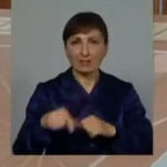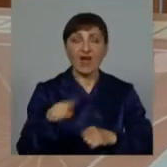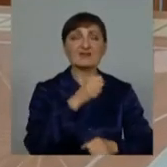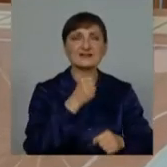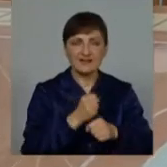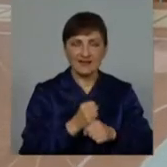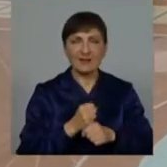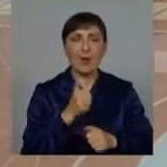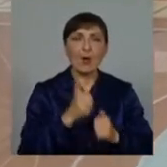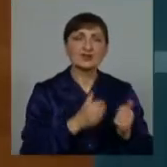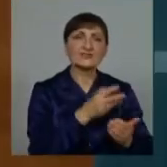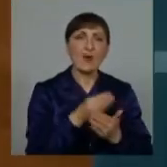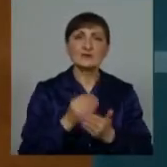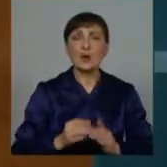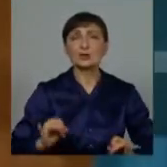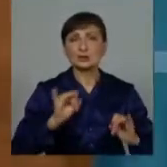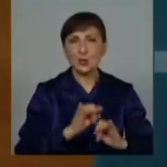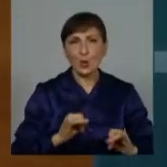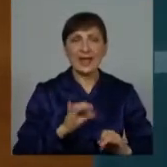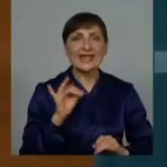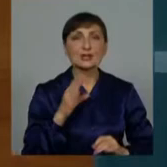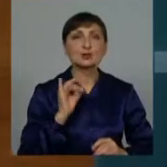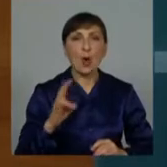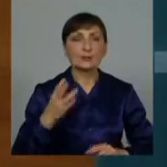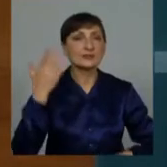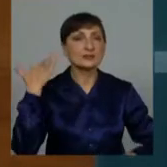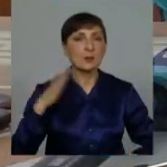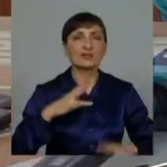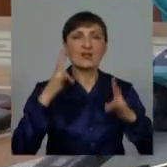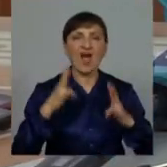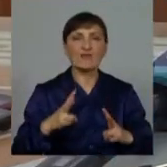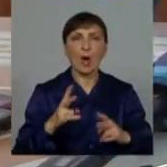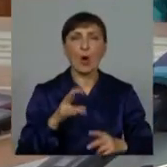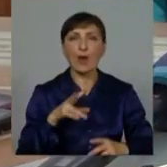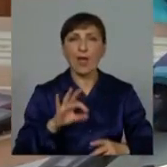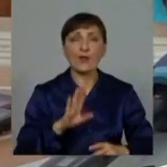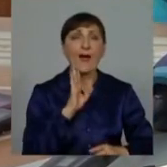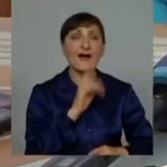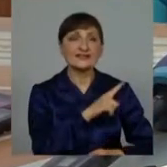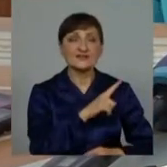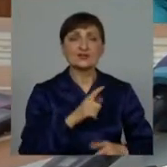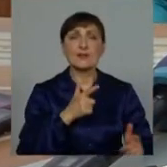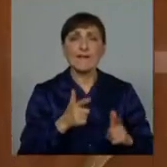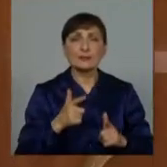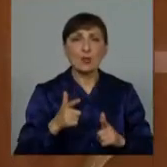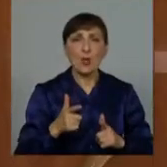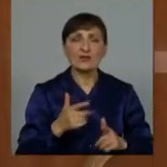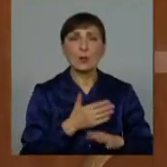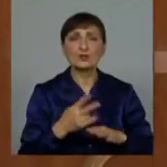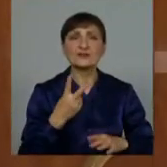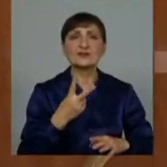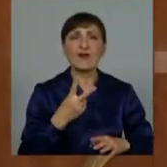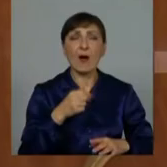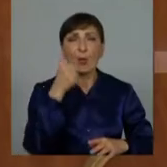за спиной своя история. Игорь Сон получил на предыдущих соревнованиях травму колена. Зульфия Чиншанло упорно готовилась к играм после